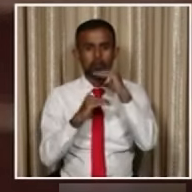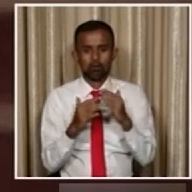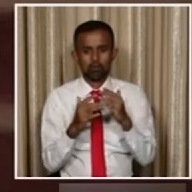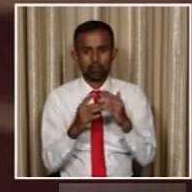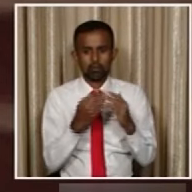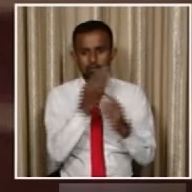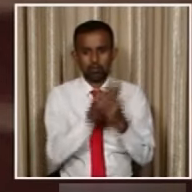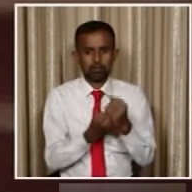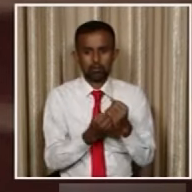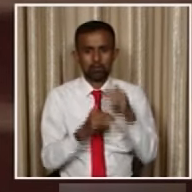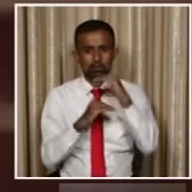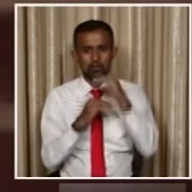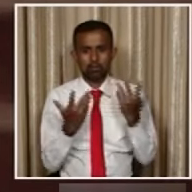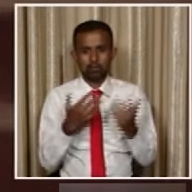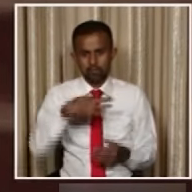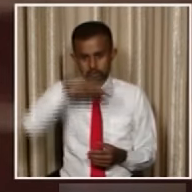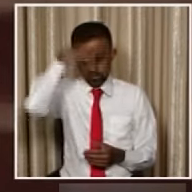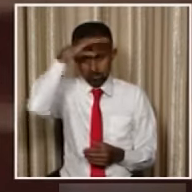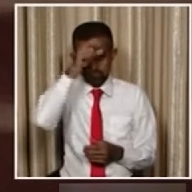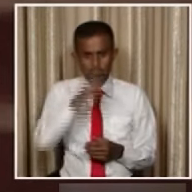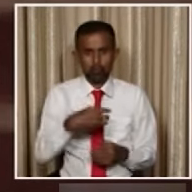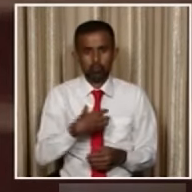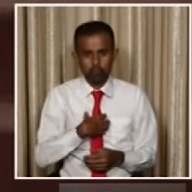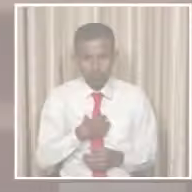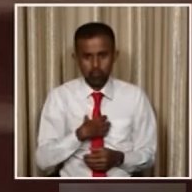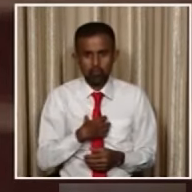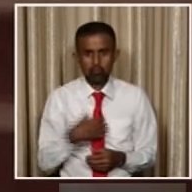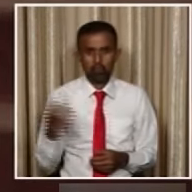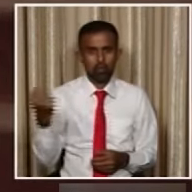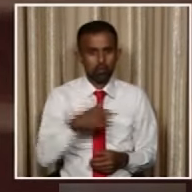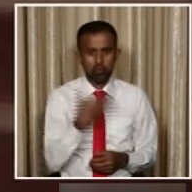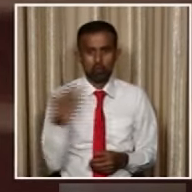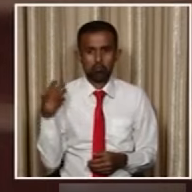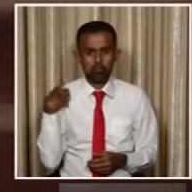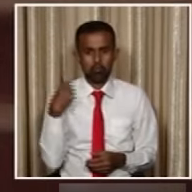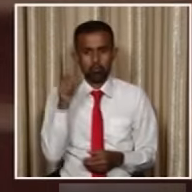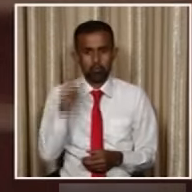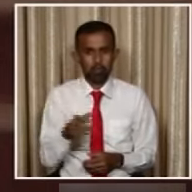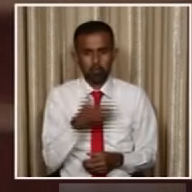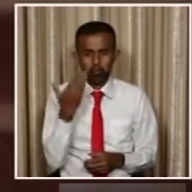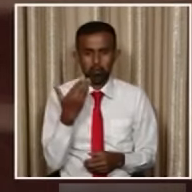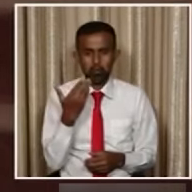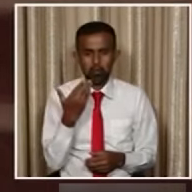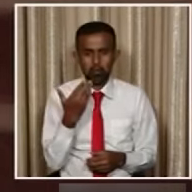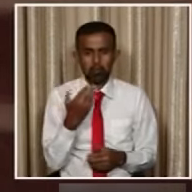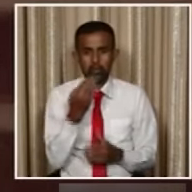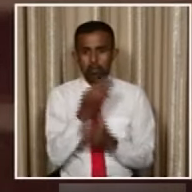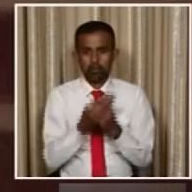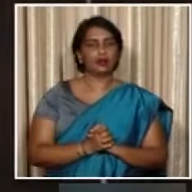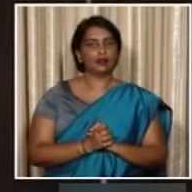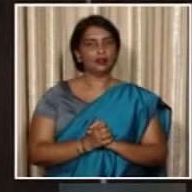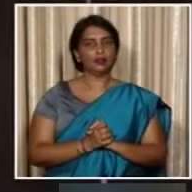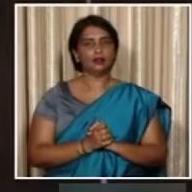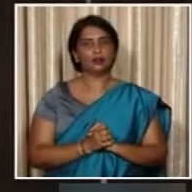ජාතියකට. මේකෙන් අපේ සිංහල මිනිස්සෙක් පීඩා විඳිනවා, එයාටත් පුළුවන් මෙතනට එන්න. මුස්ලිම් මිනිස්සුන්ටත් පුළුවන්. අපි මේ එක එක ජාතීන් වලට ගේන එකක්